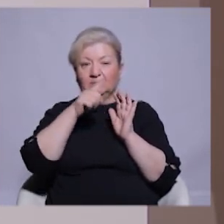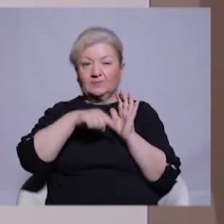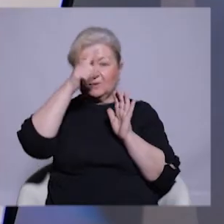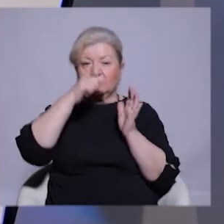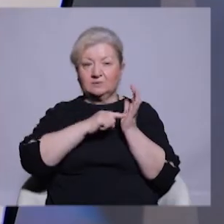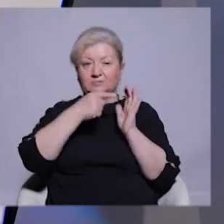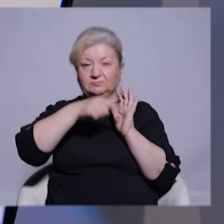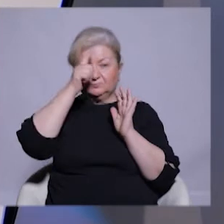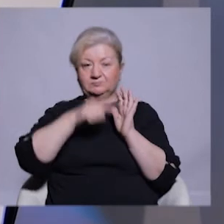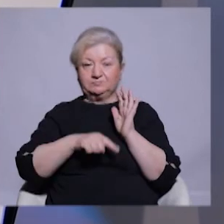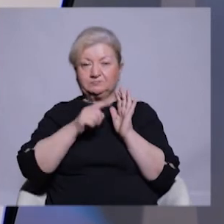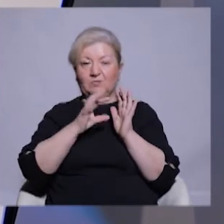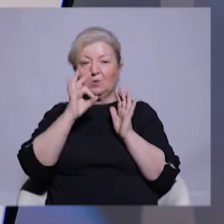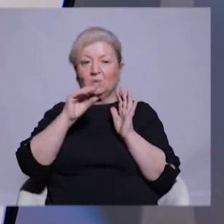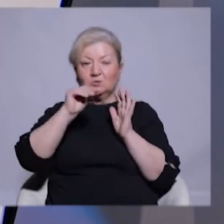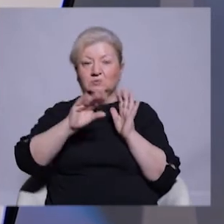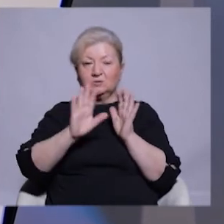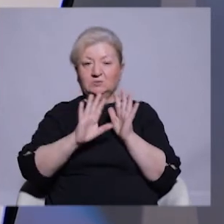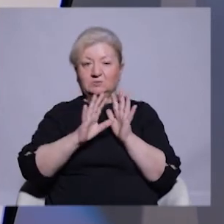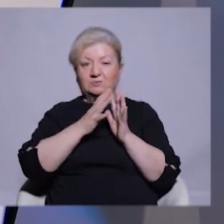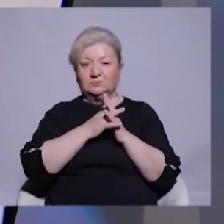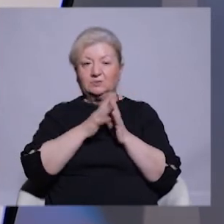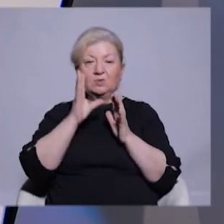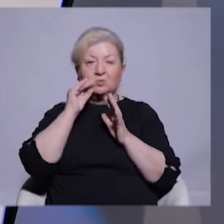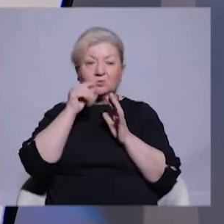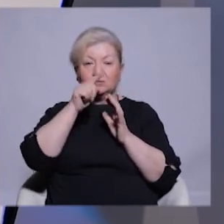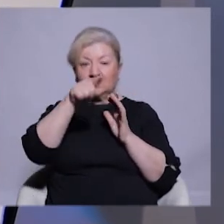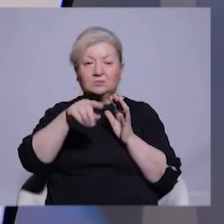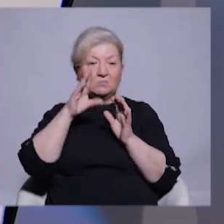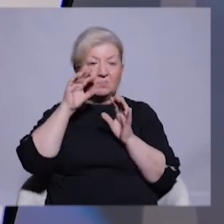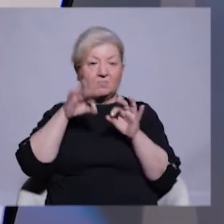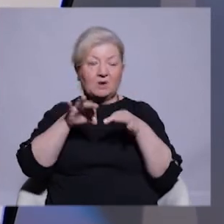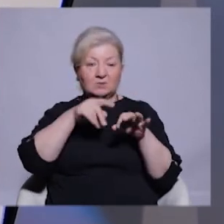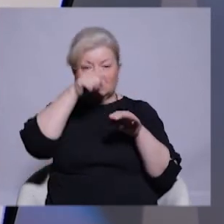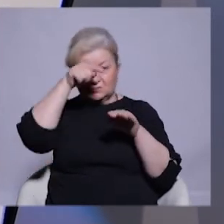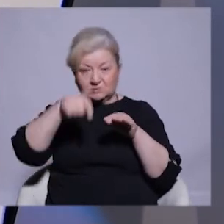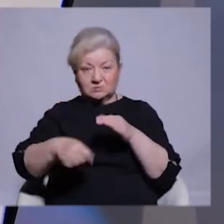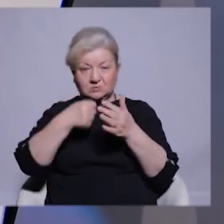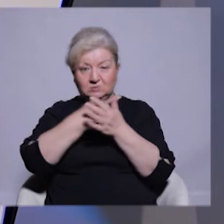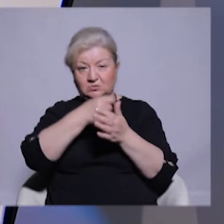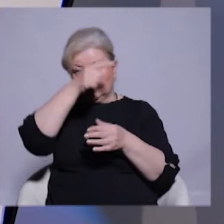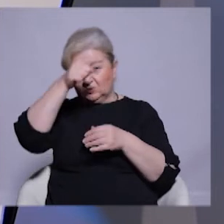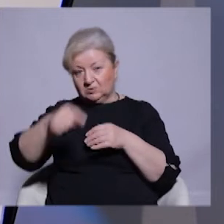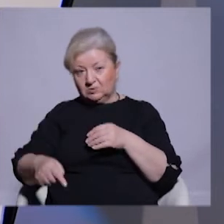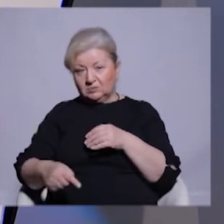სიმაღლეზე. ნოლს აღარ დავწერ. როდესაც ჩამოვა ეს მანქანა, ანუ დაეშვება, ხო?